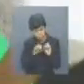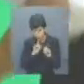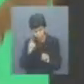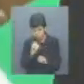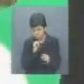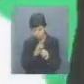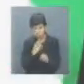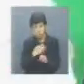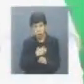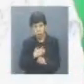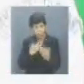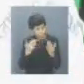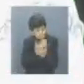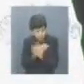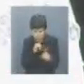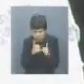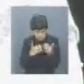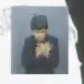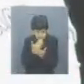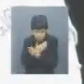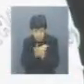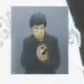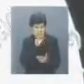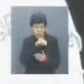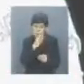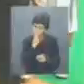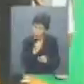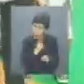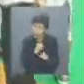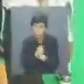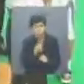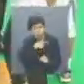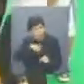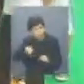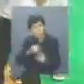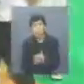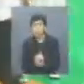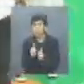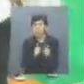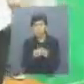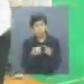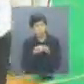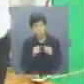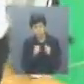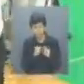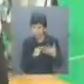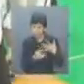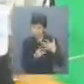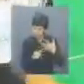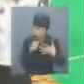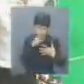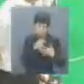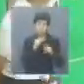าติและเปลี่ยนแปลงผู้เล่นบางคนเพื่อให้ทีมช้างไทยแลนด์สแลมเมอร์ผ่านเข้ารอบเพลย์ออฟ4ทีมสุดท้ายให้ได้ค่ะ